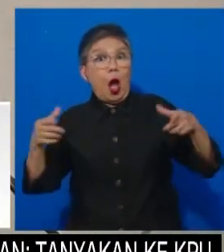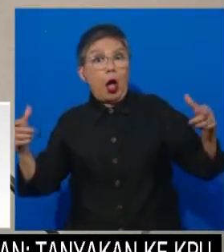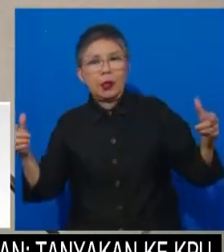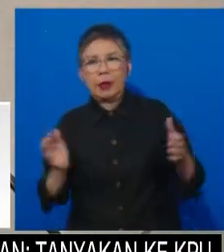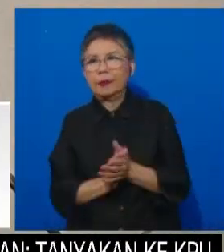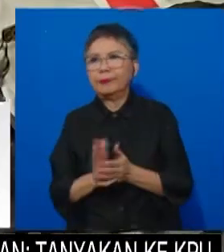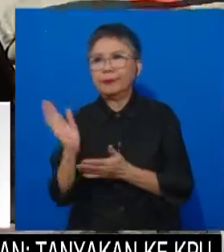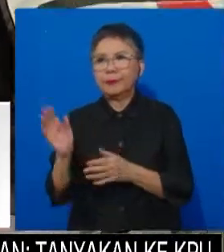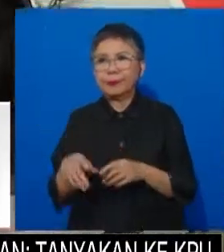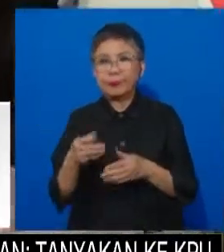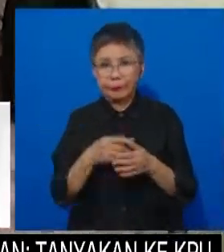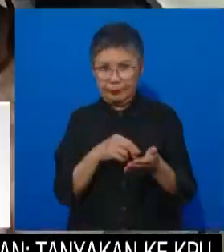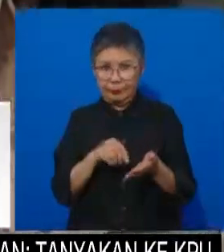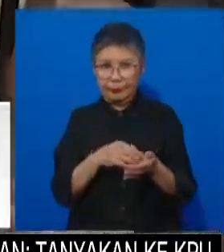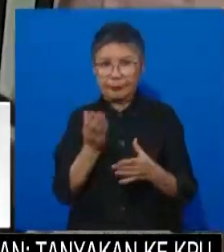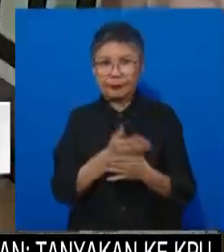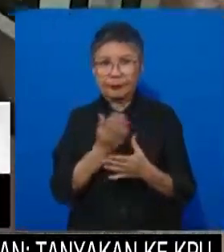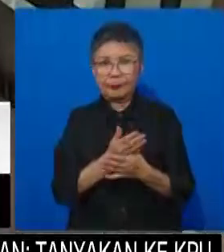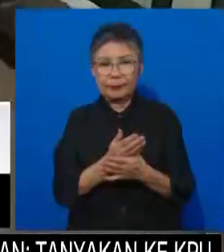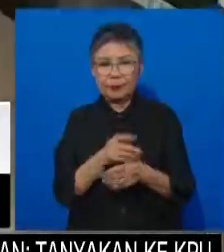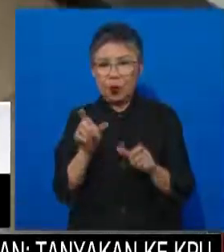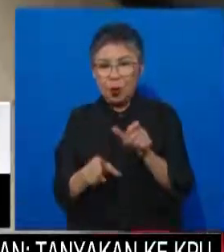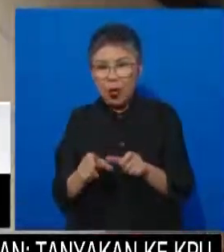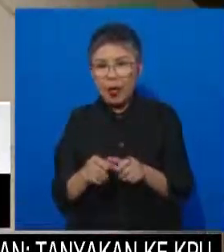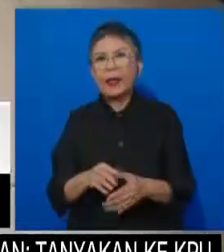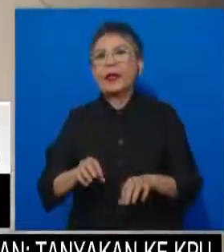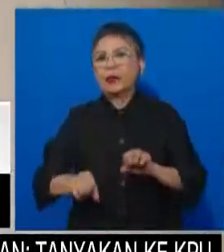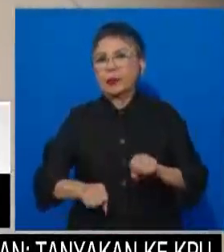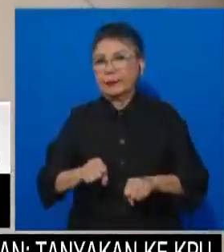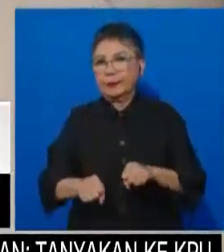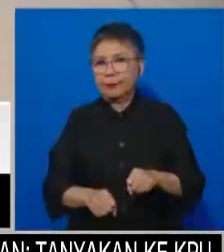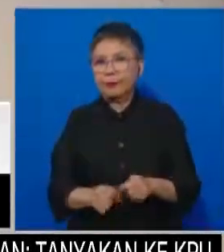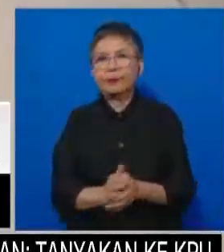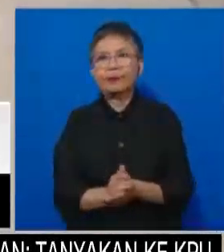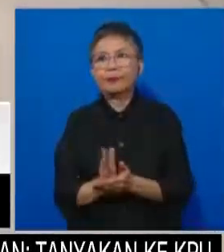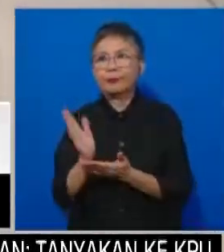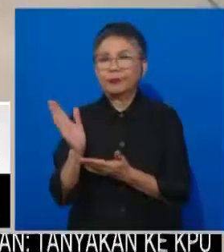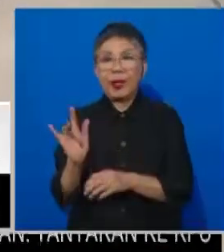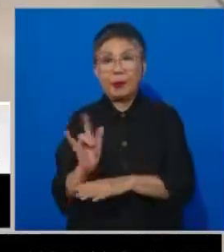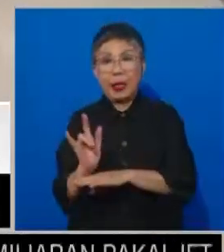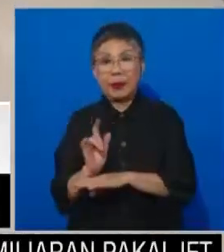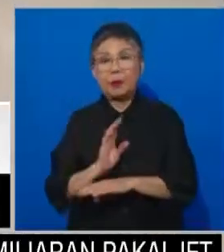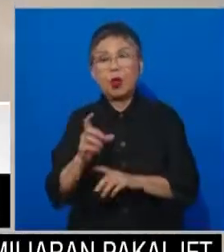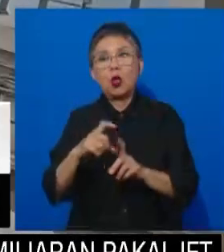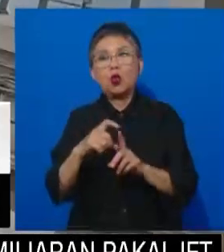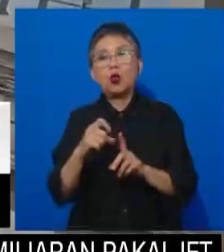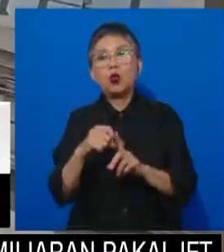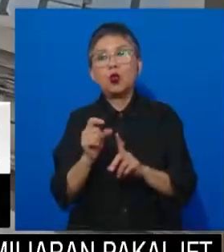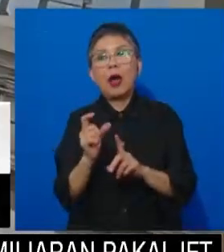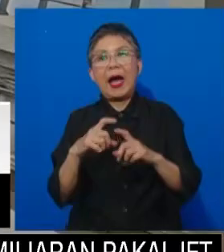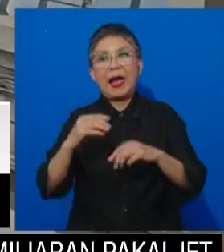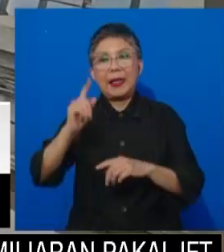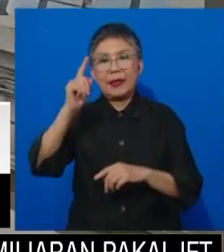peron terdapat tanda akses masuk pesepeda dan penumpang prioritas lain. LRT dari Bekasi tujuan Dukuh Atas tiba